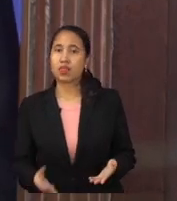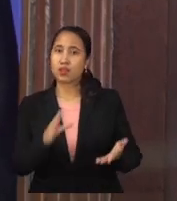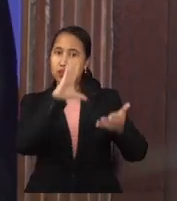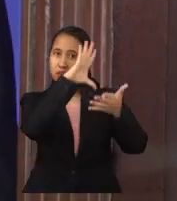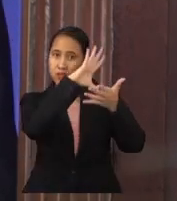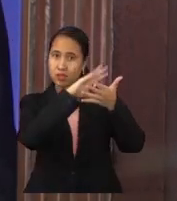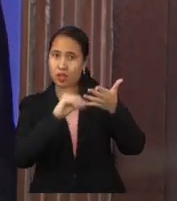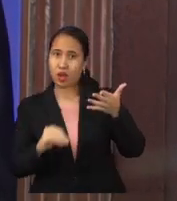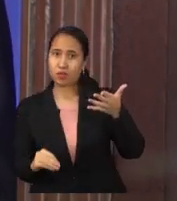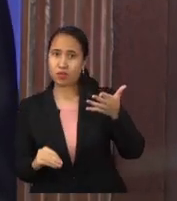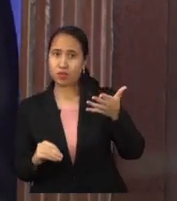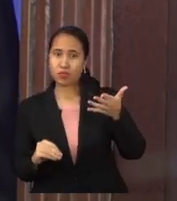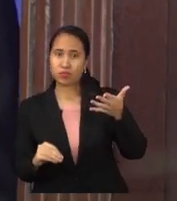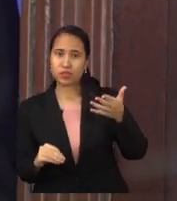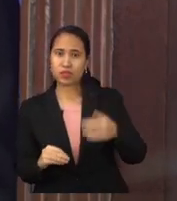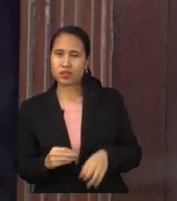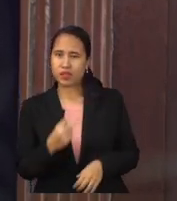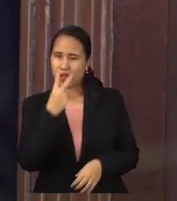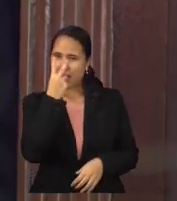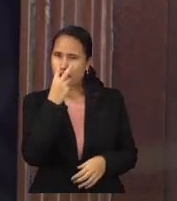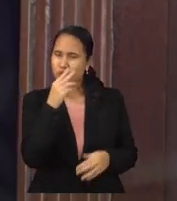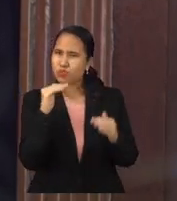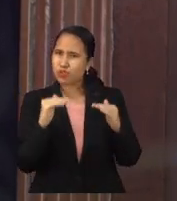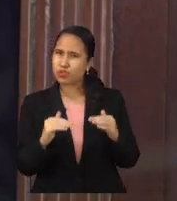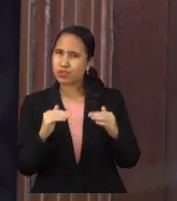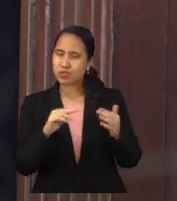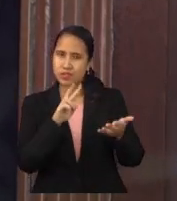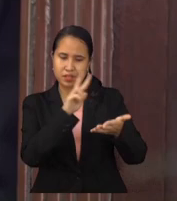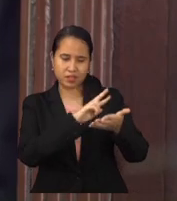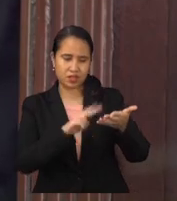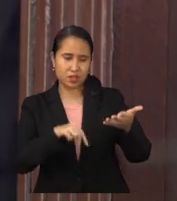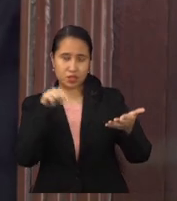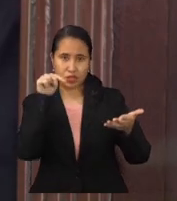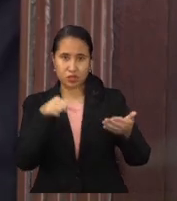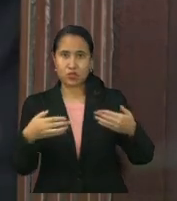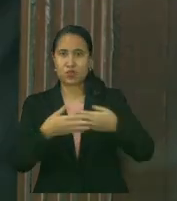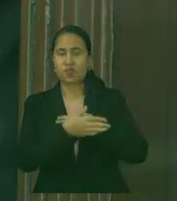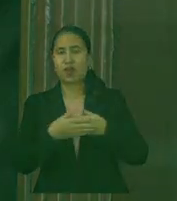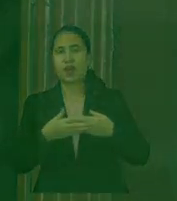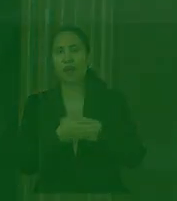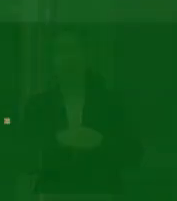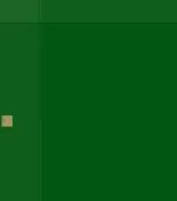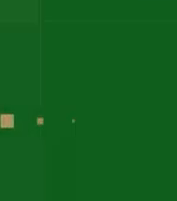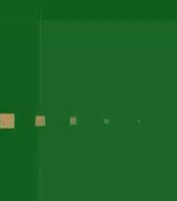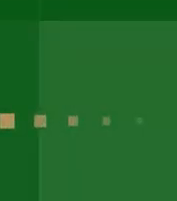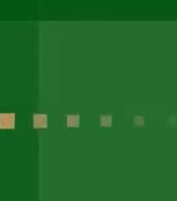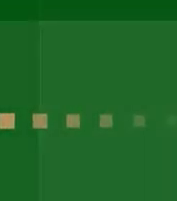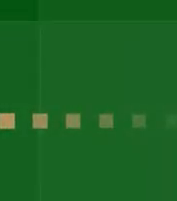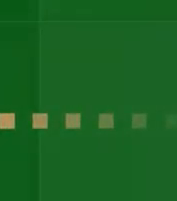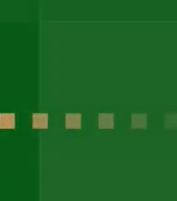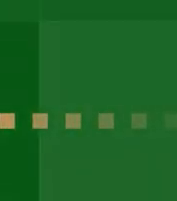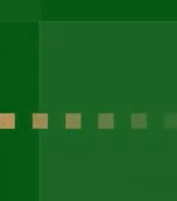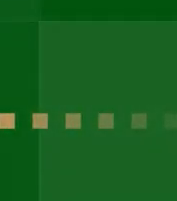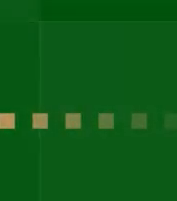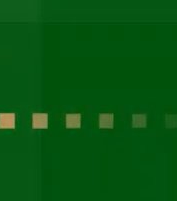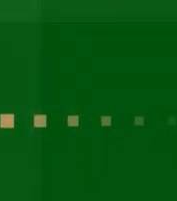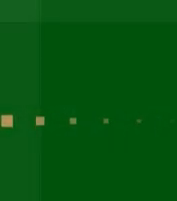vooral CDG-juristen zijn. De zitting is nu voorbij.